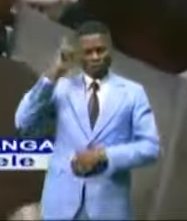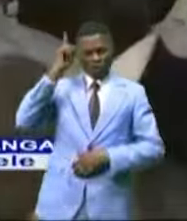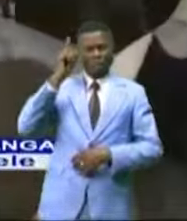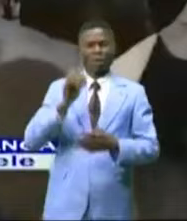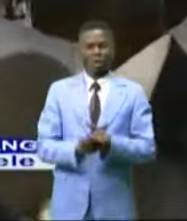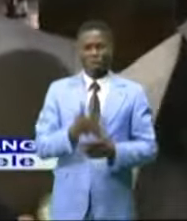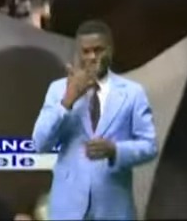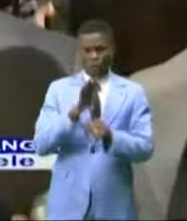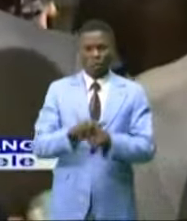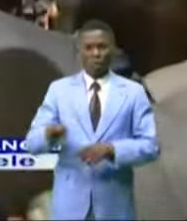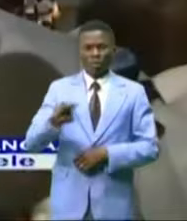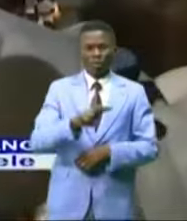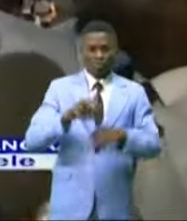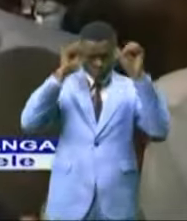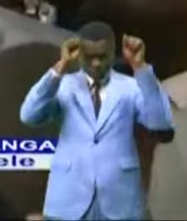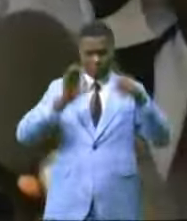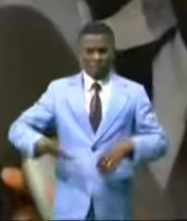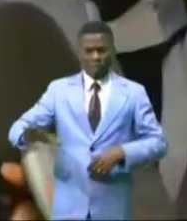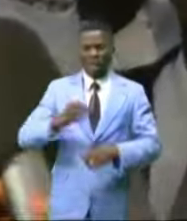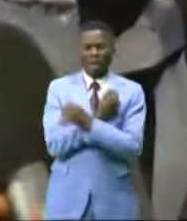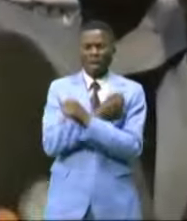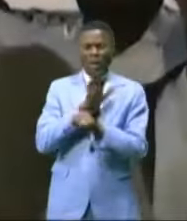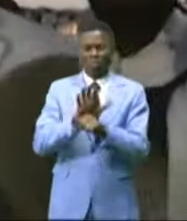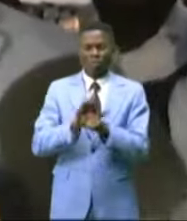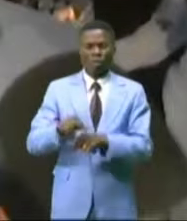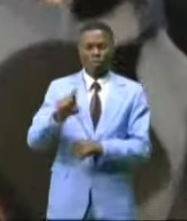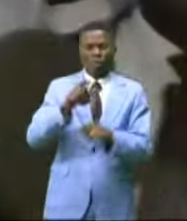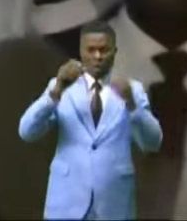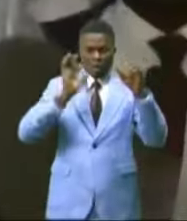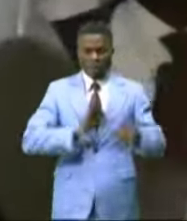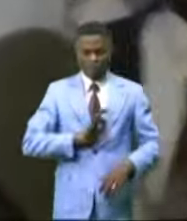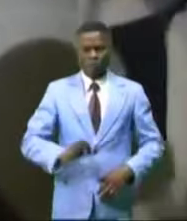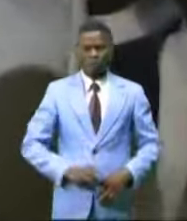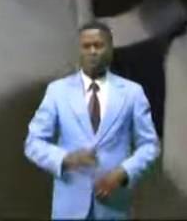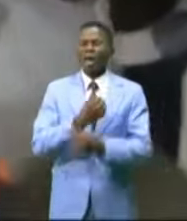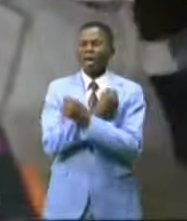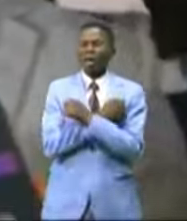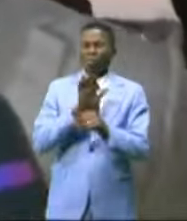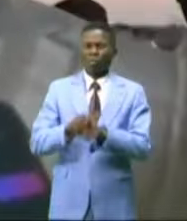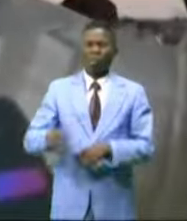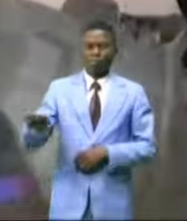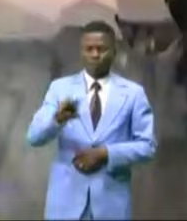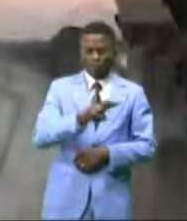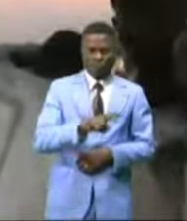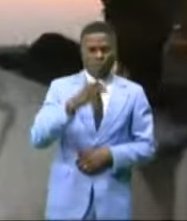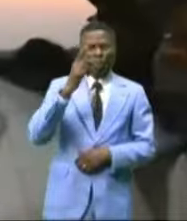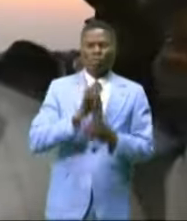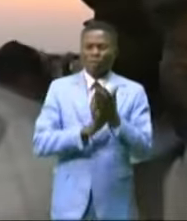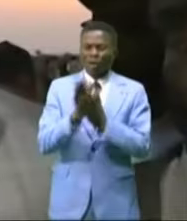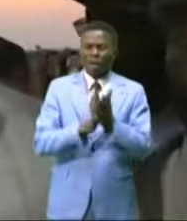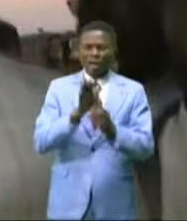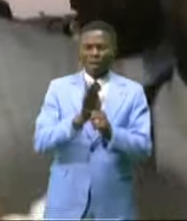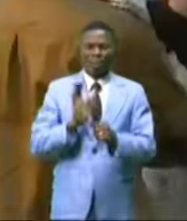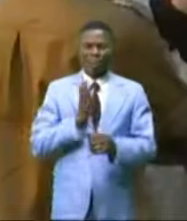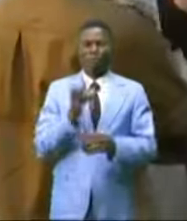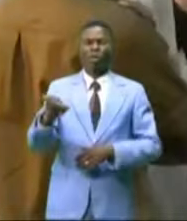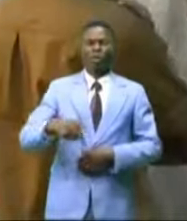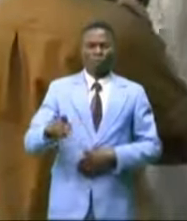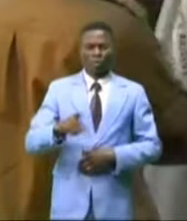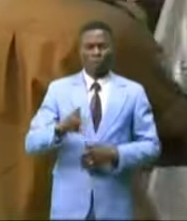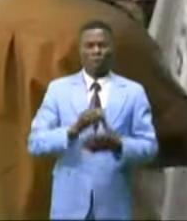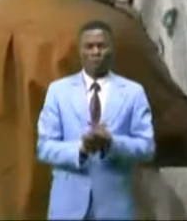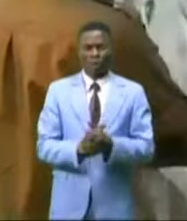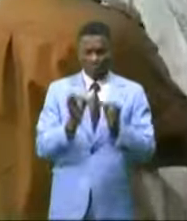que les chefs de l'État les aiment tellement le chef de l'État a un amour particulier pour le haut il ne devait pas décevoir